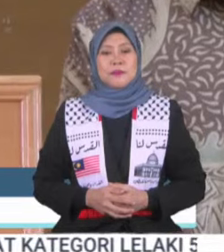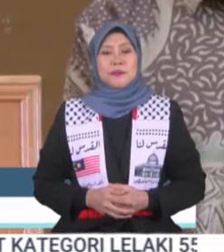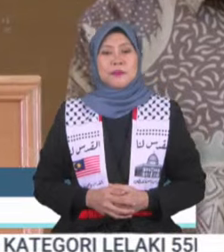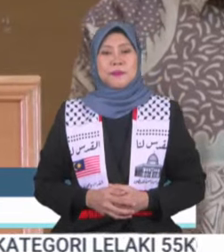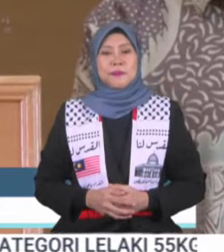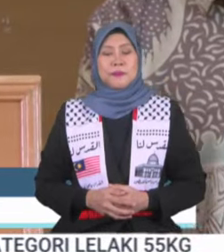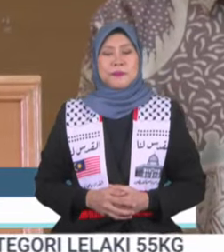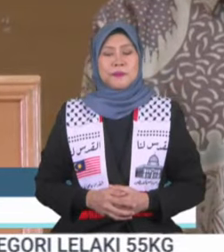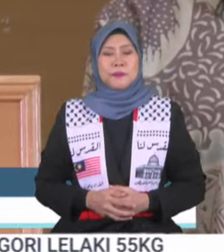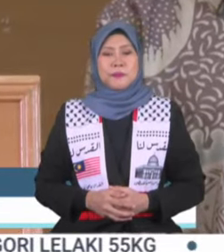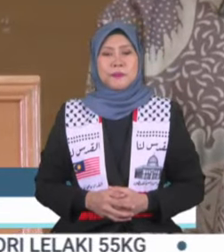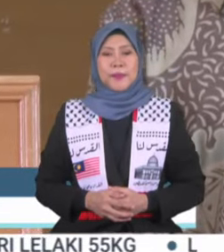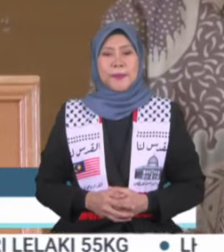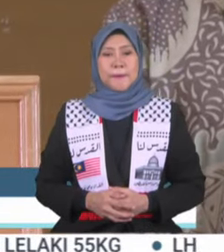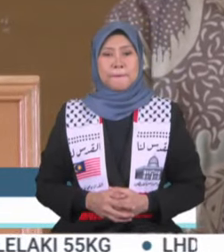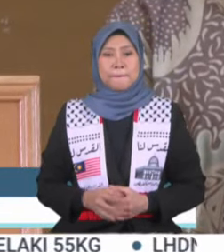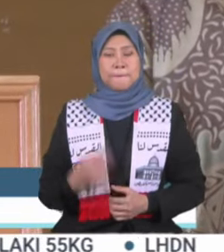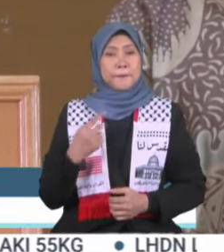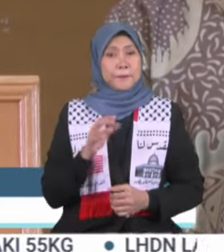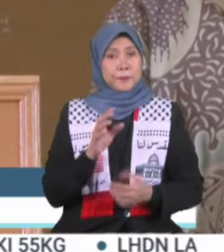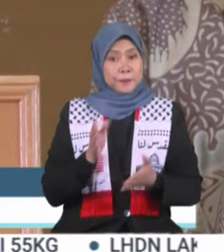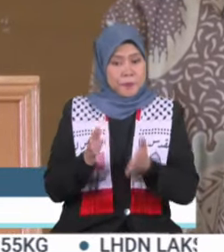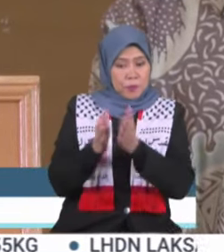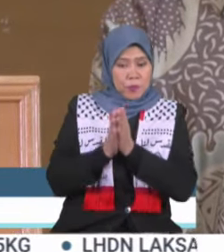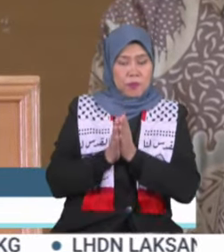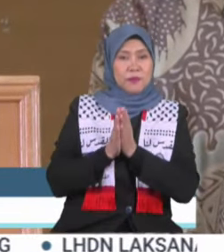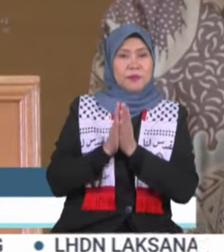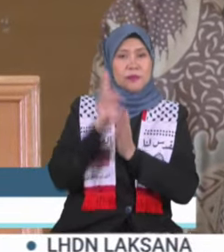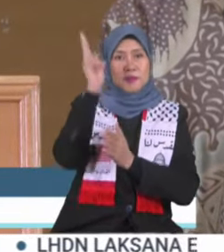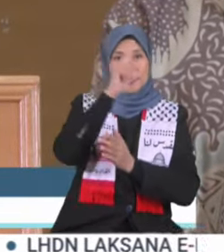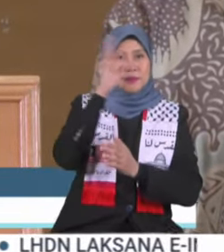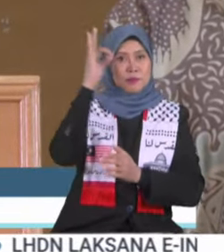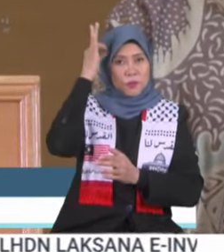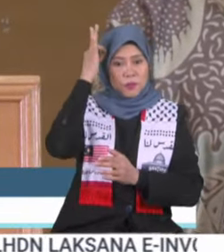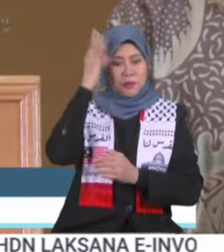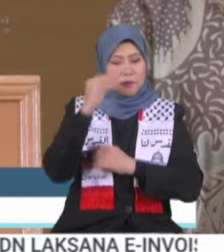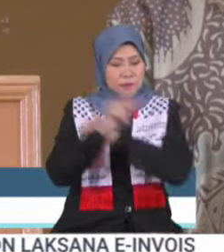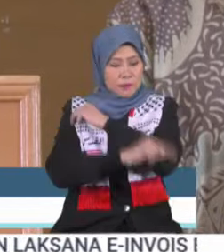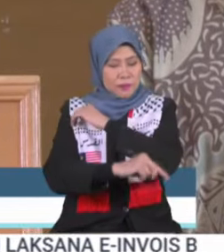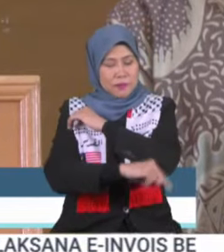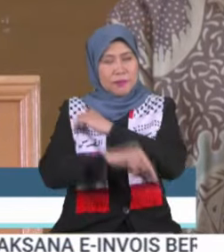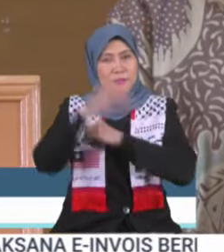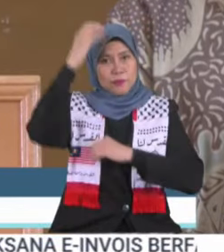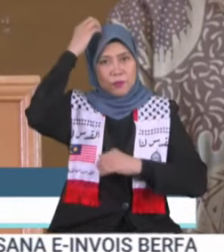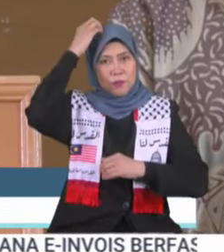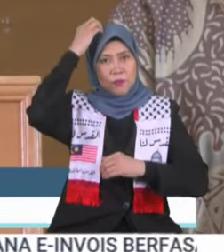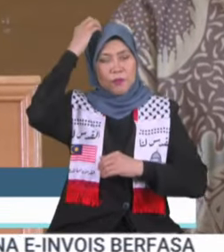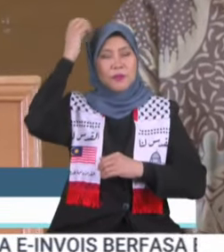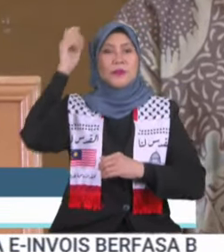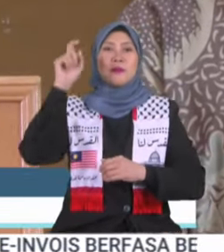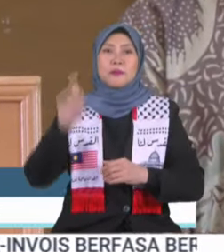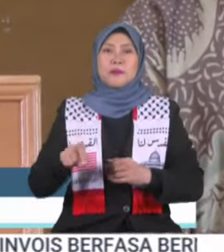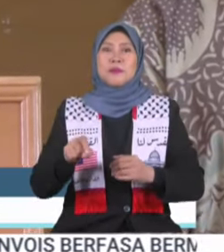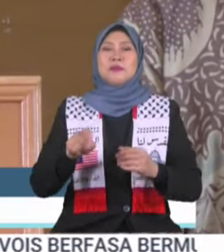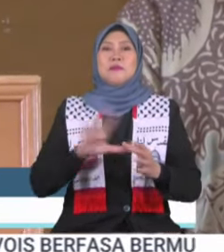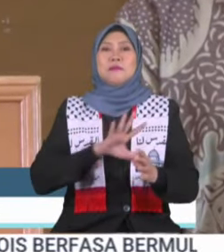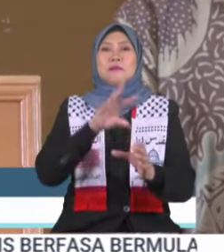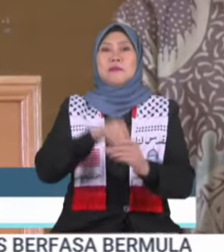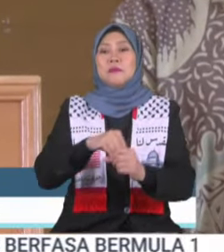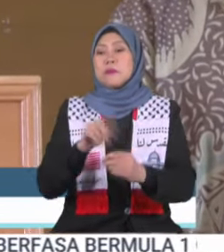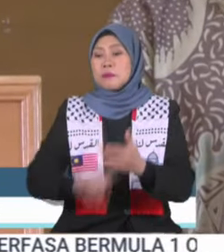Beliau juga menitah supaya pihak kerajaan persekutuan dan kerajaan negeri Selangor memastikan